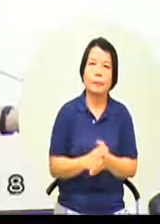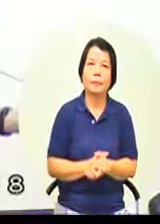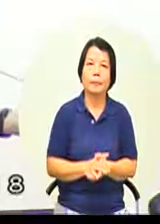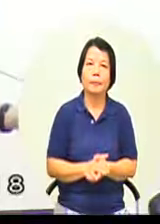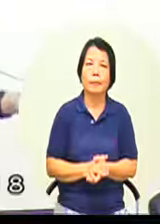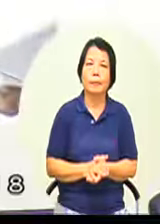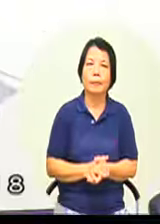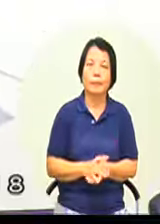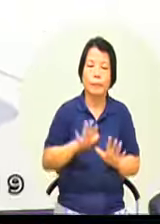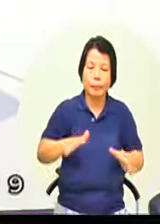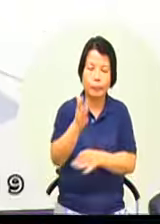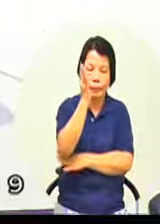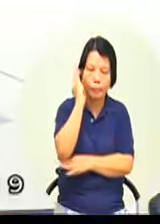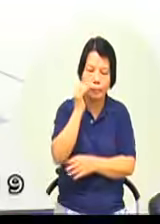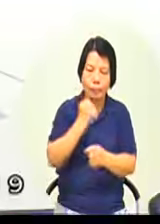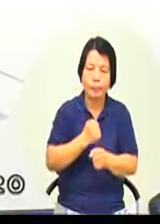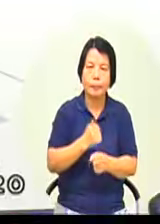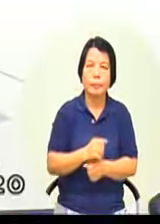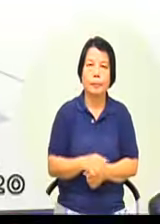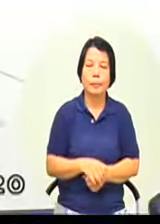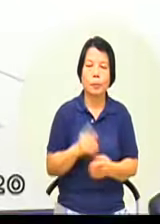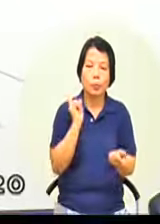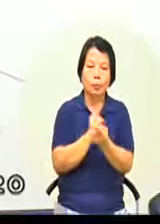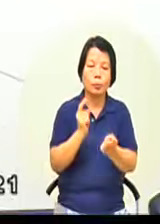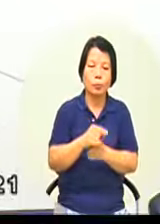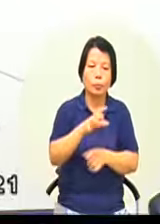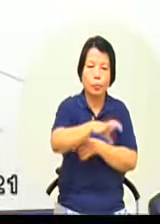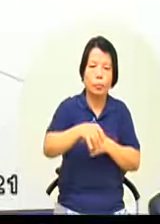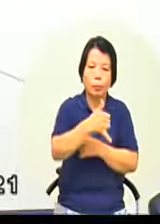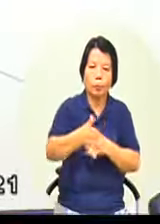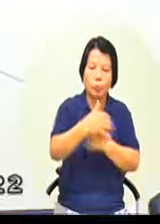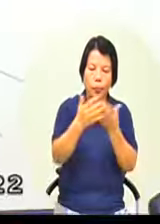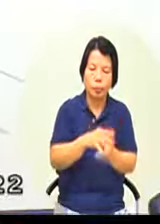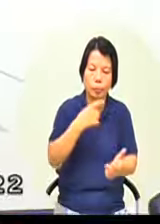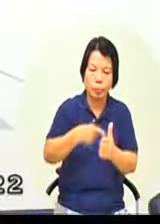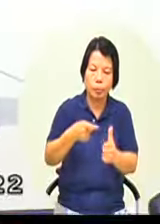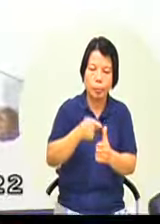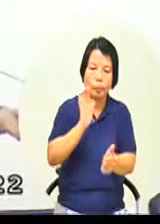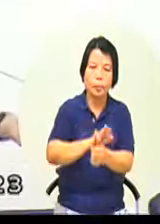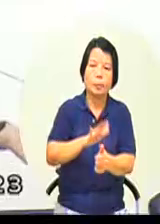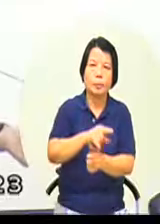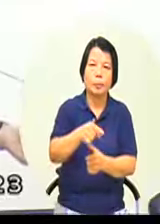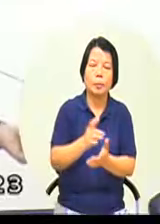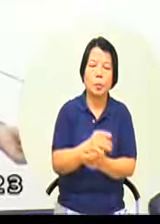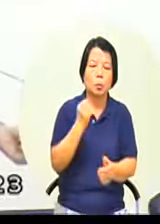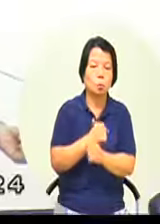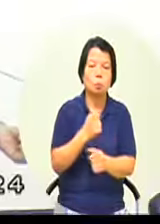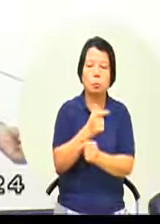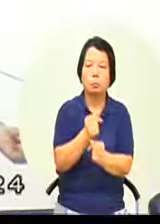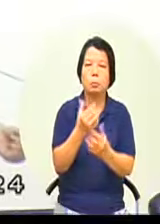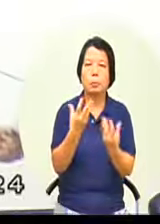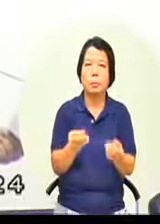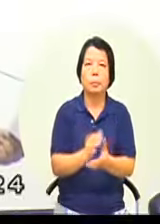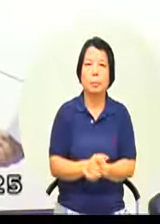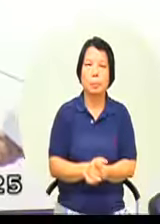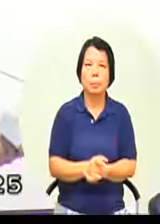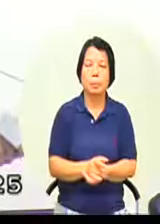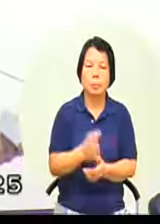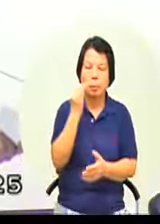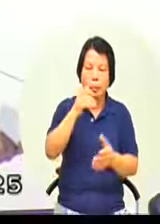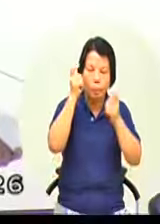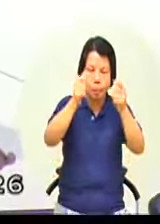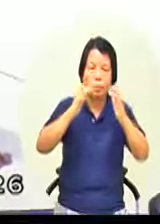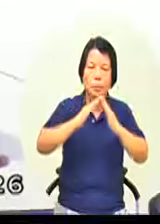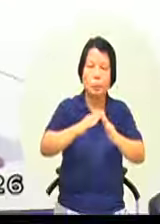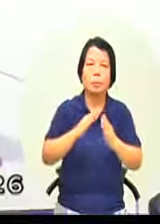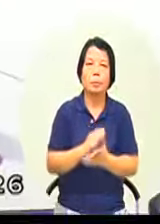在政府所做的这个对农民的一个辅导跟措施没有做到啊，我们可以看到我们高雄市就